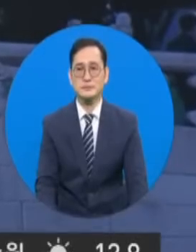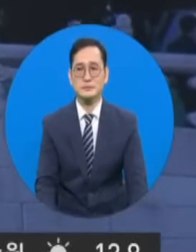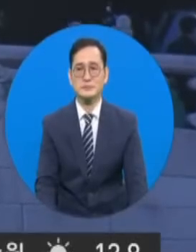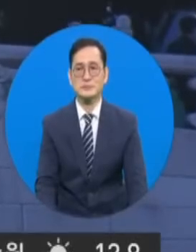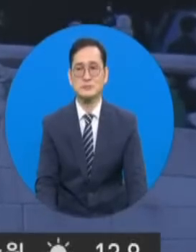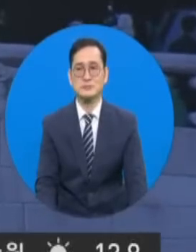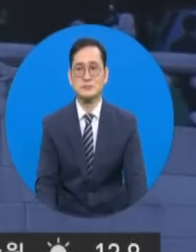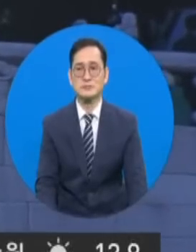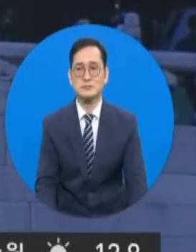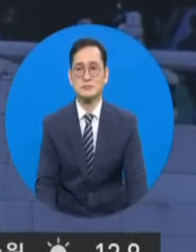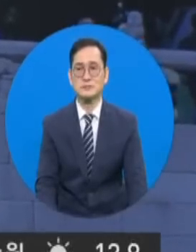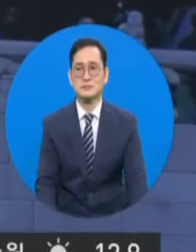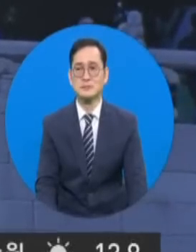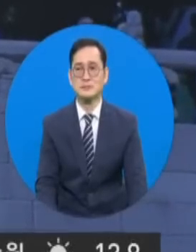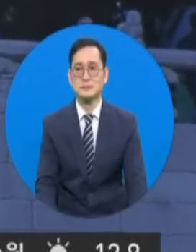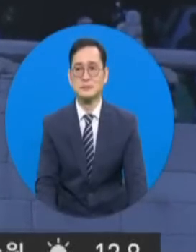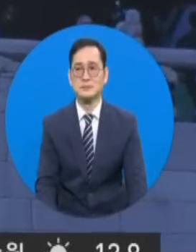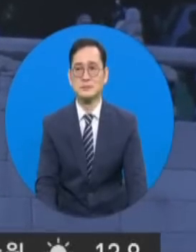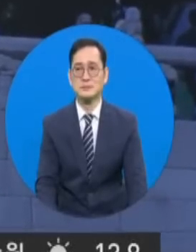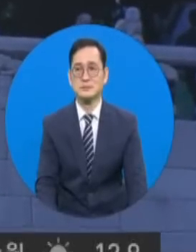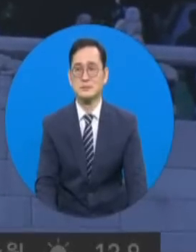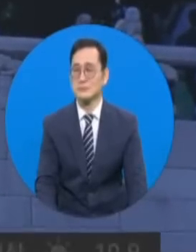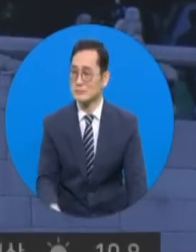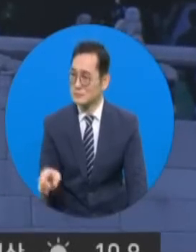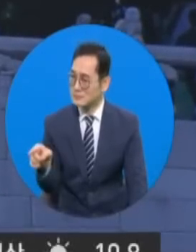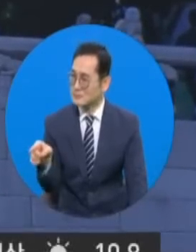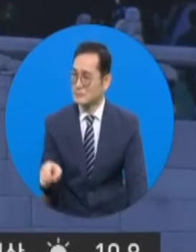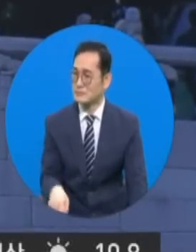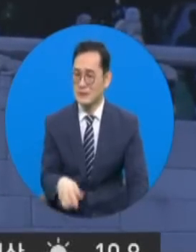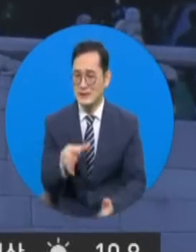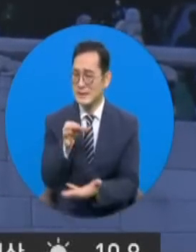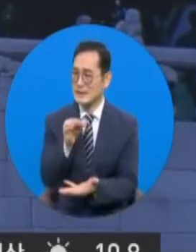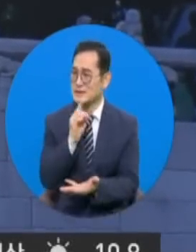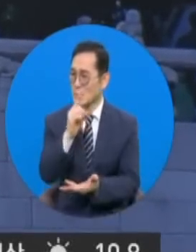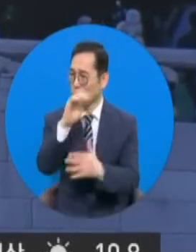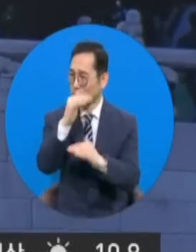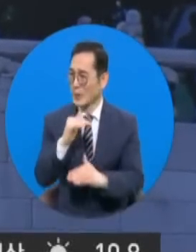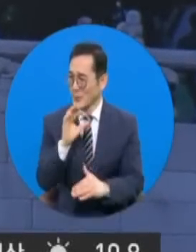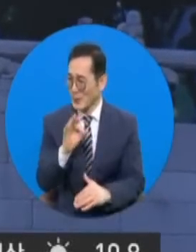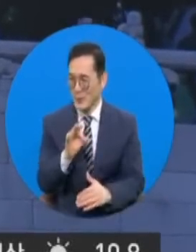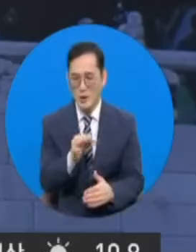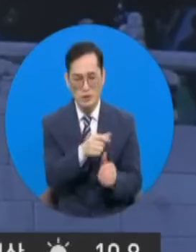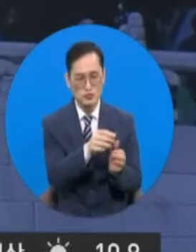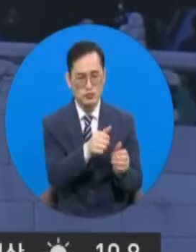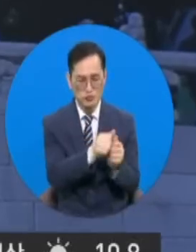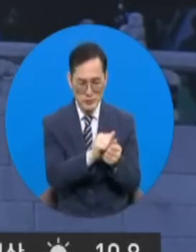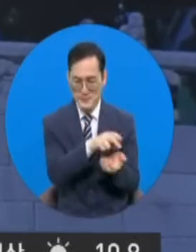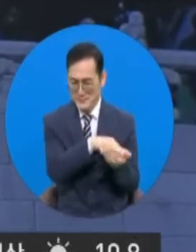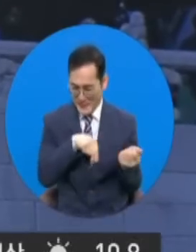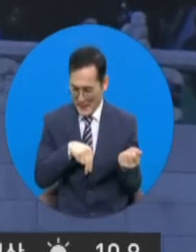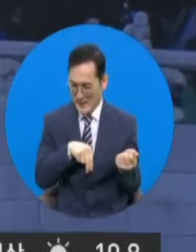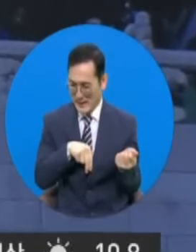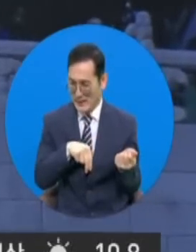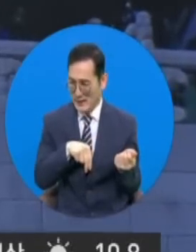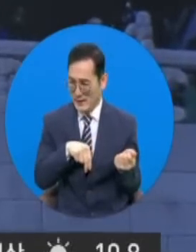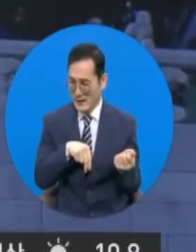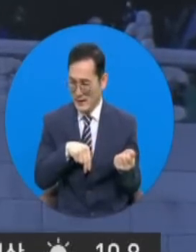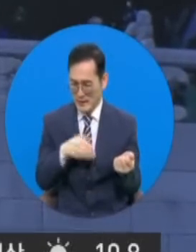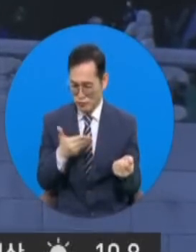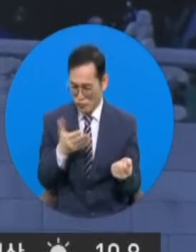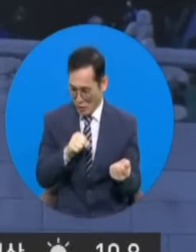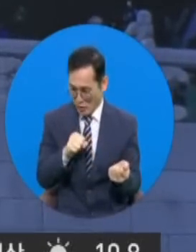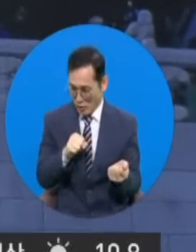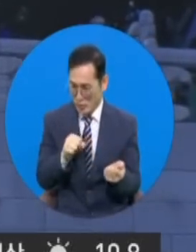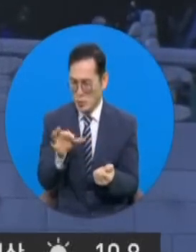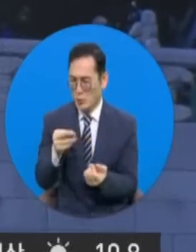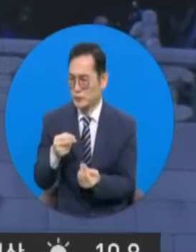교수님 산수인데 재산 신고 내용을 보면 주식을 판돈 9억 얼마가 고스란히